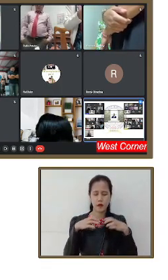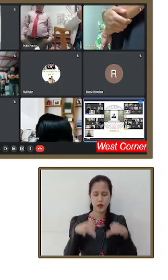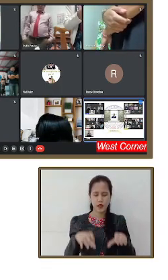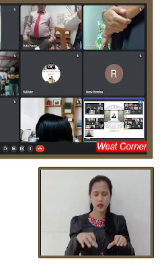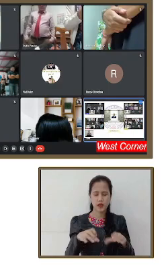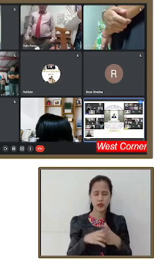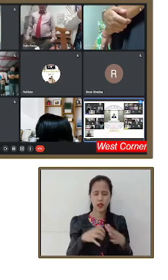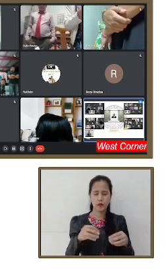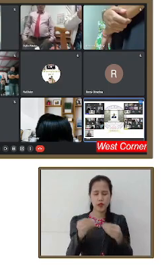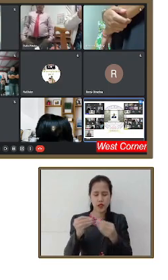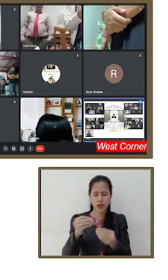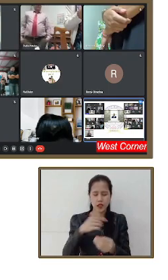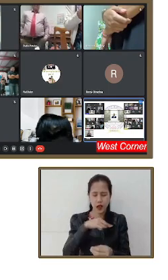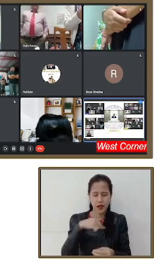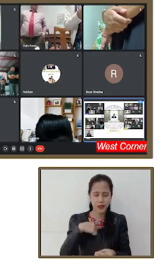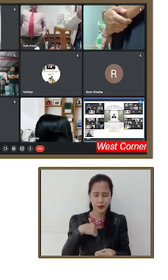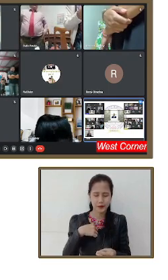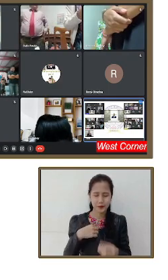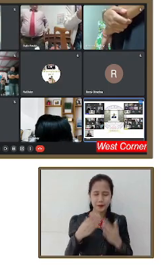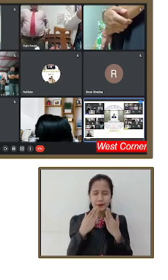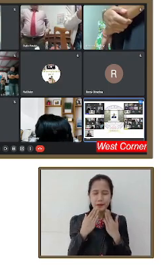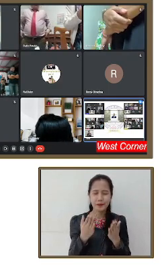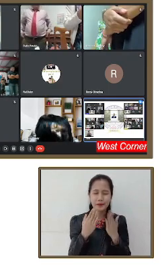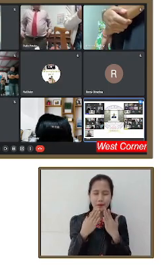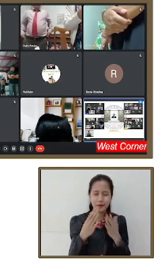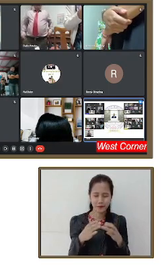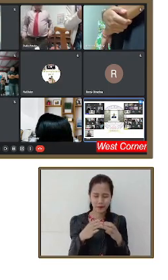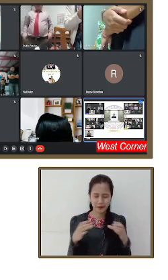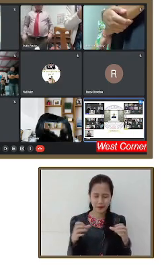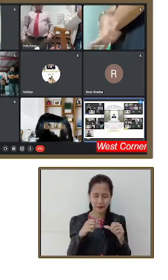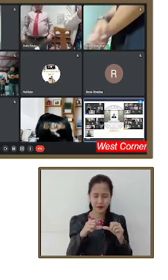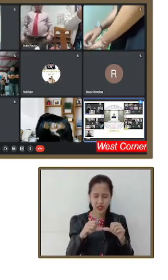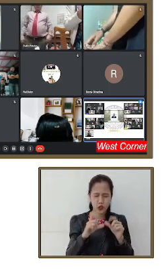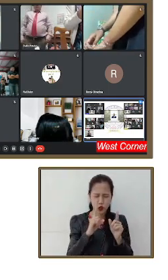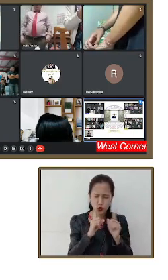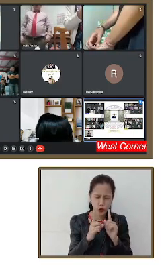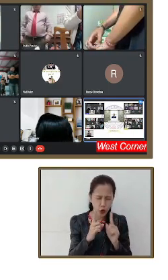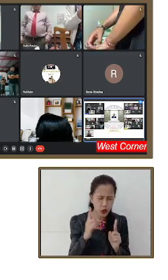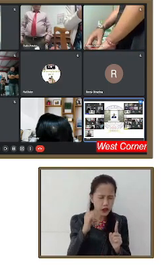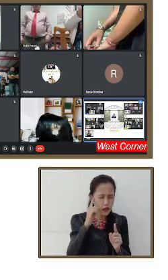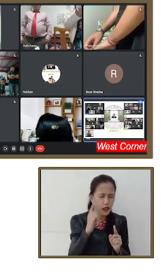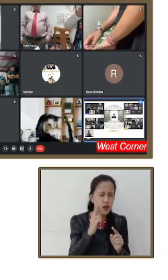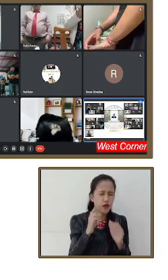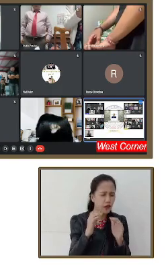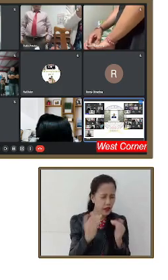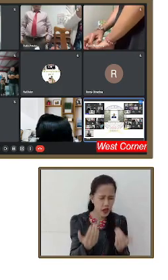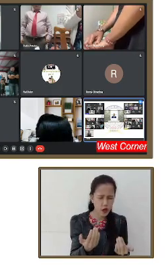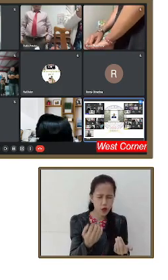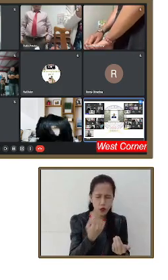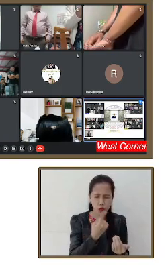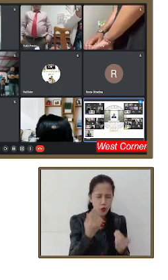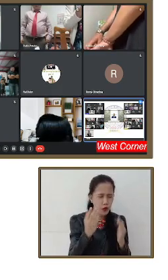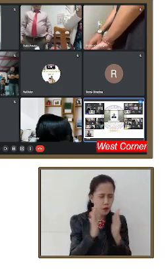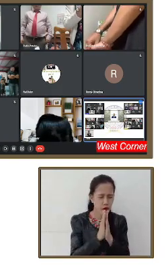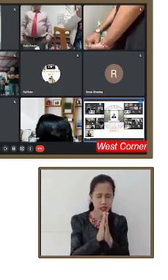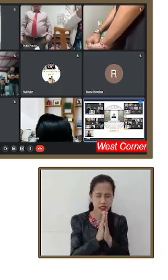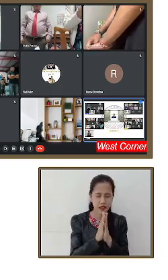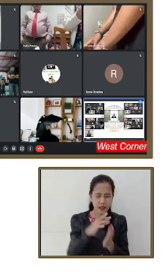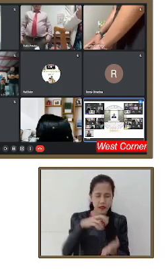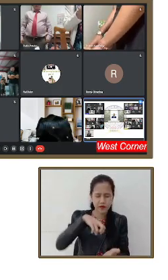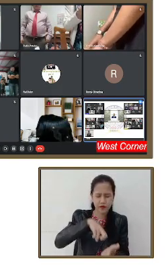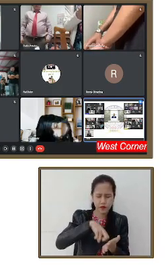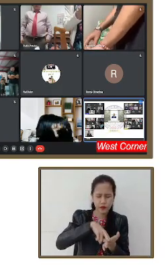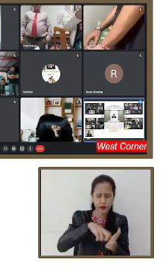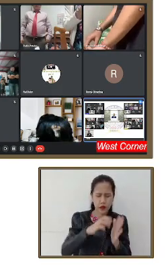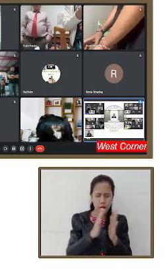patuloy na pinagkakaloob. Kaya maraming maraming salamat po, kayo po ang mangusap sa inyo pong maanak, ang aking panalangin, ay kayo po ang